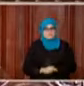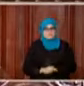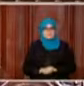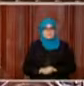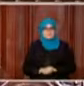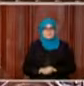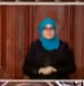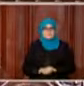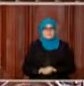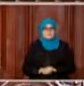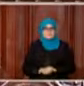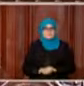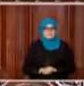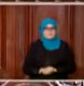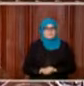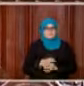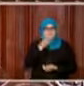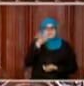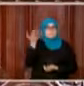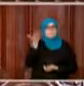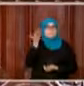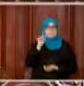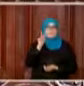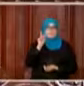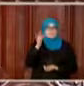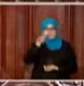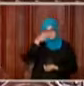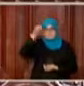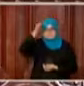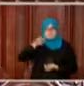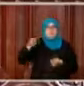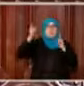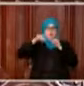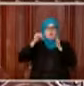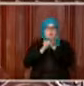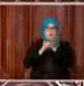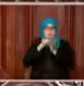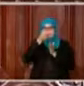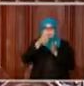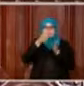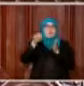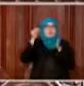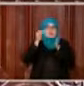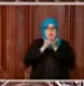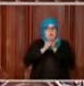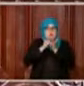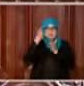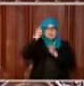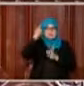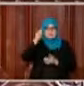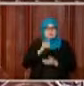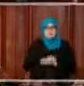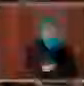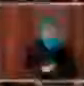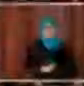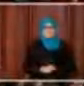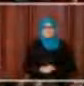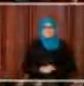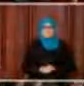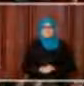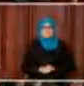ولا حاجة للتأكيد مجددا على أن امتدادنا